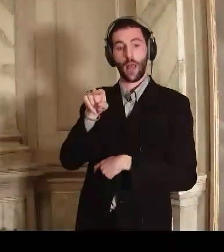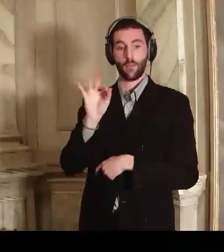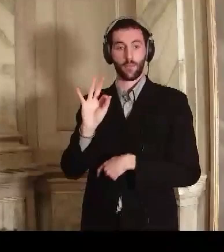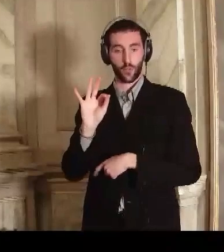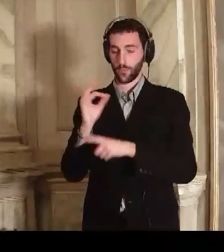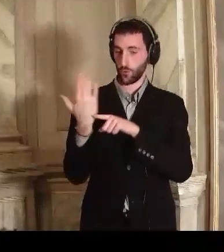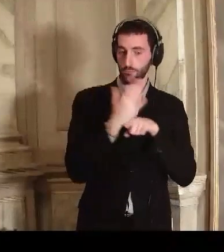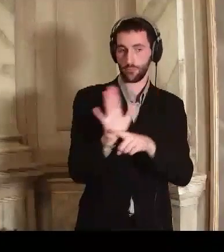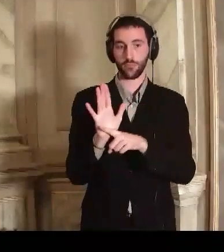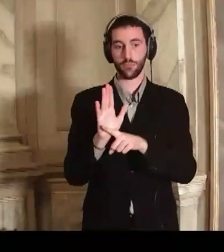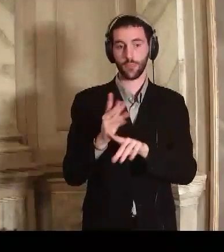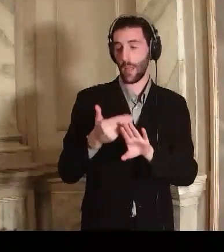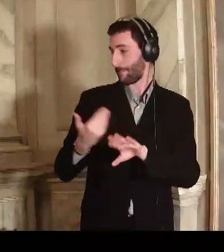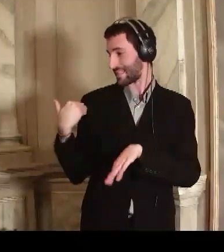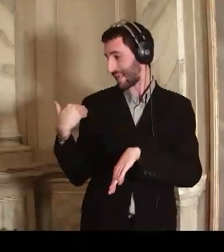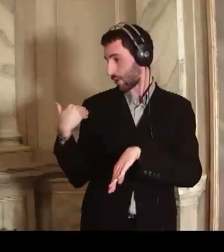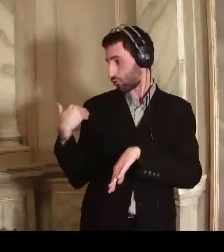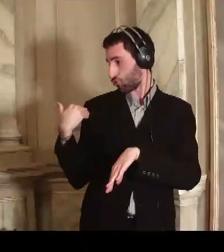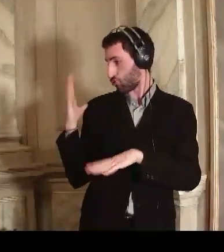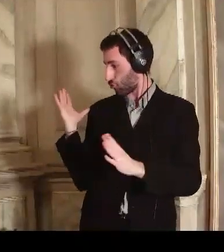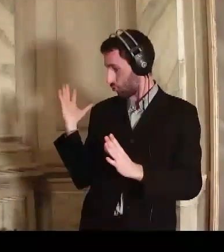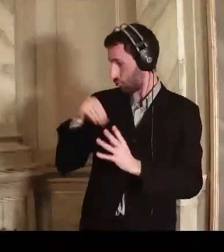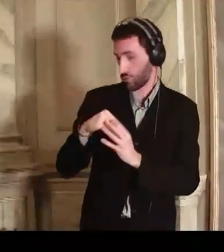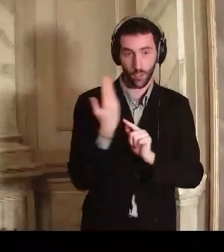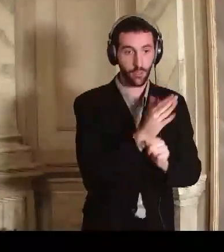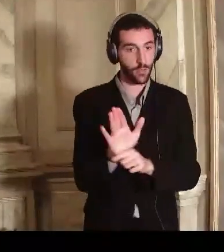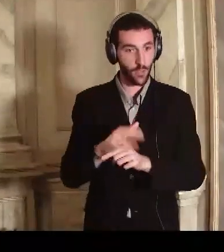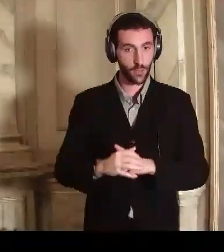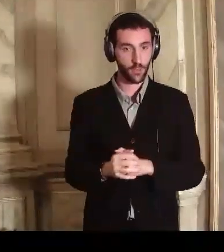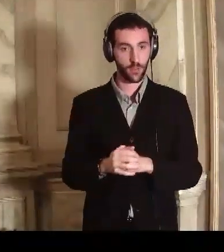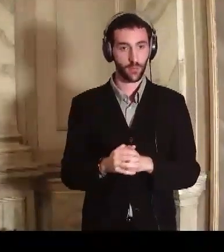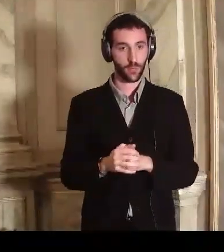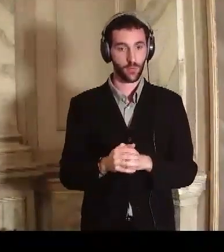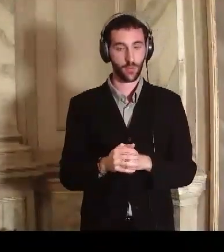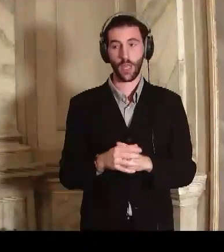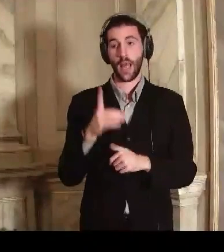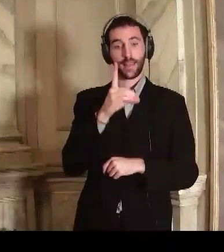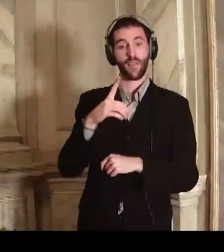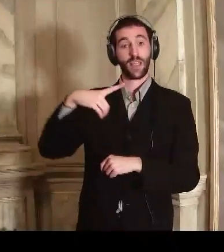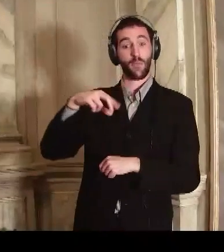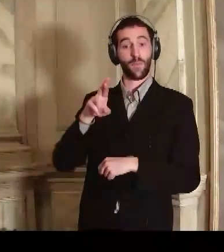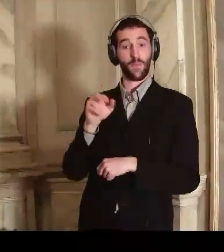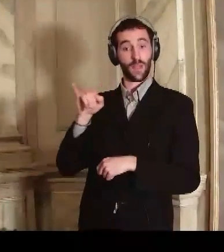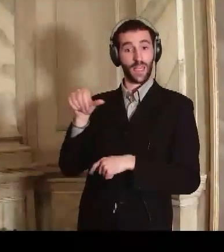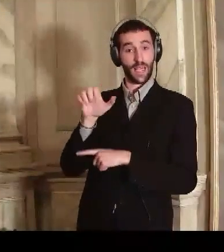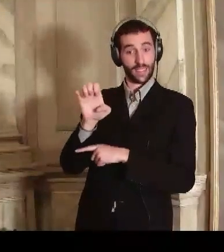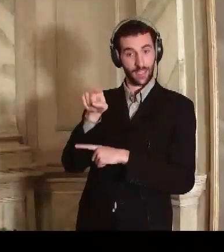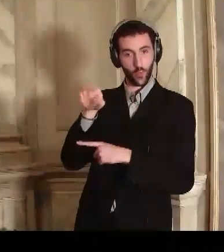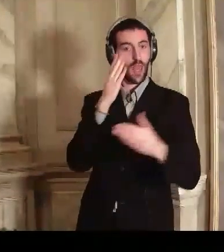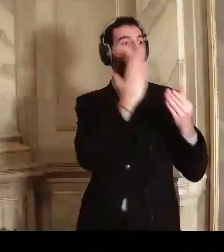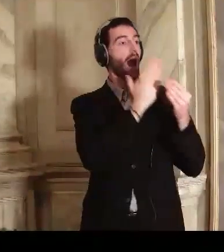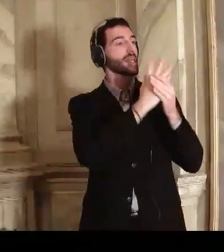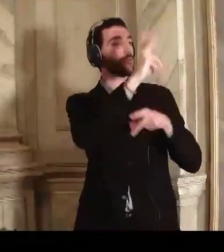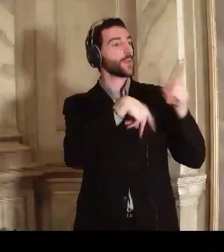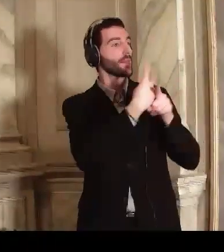con il nostro passato recente. Mentre il regista Ravi Depriis, per l'archivio della Biennale, ha ripreso tutti i nostri eccellenti artisti e